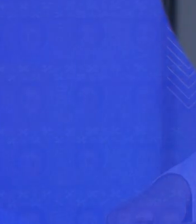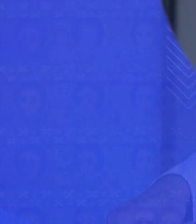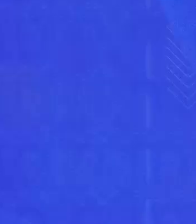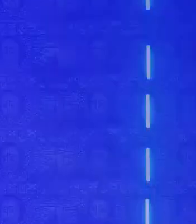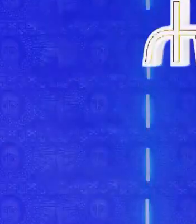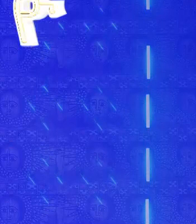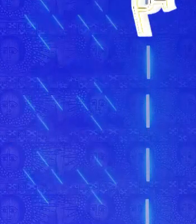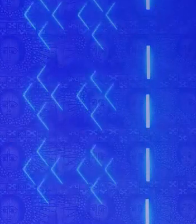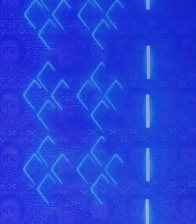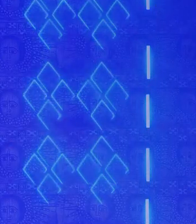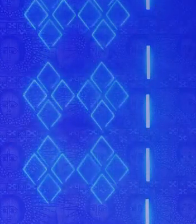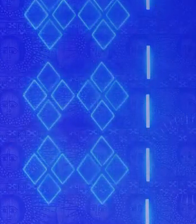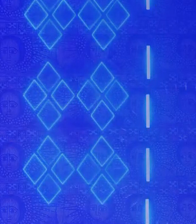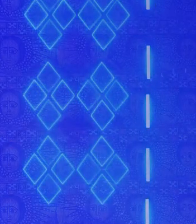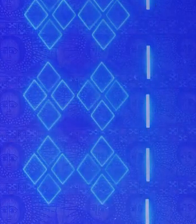ሰማያትን መውረስ ነው።